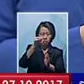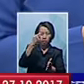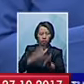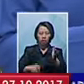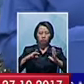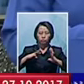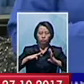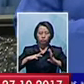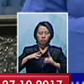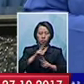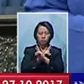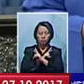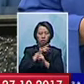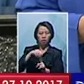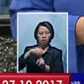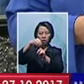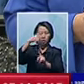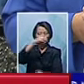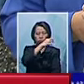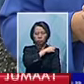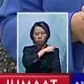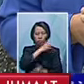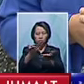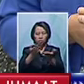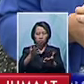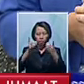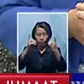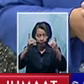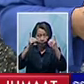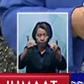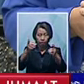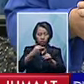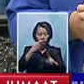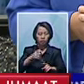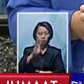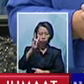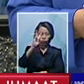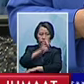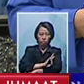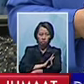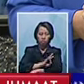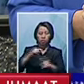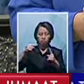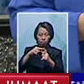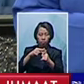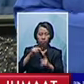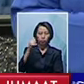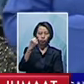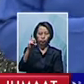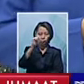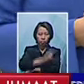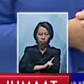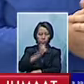kadar cuti rehat khas bagi pegawai perkhidmatan pendidikan daripada 7 hari kepada 10